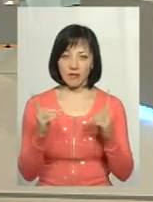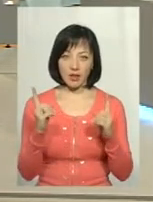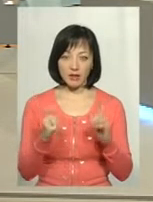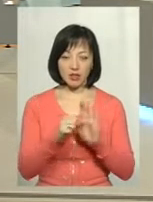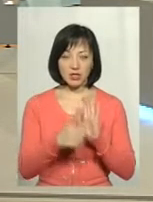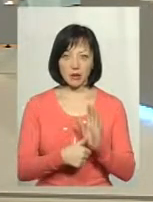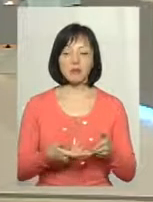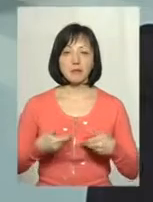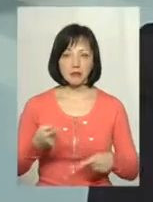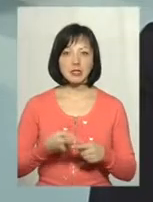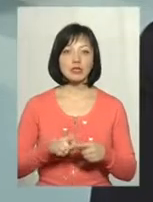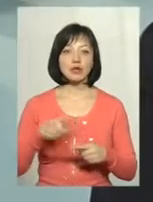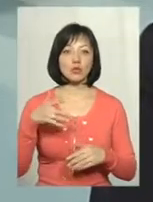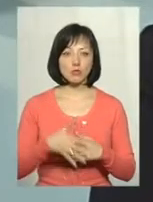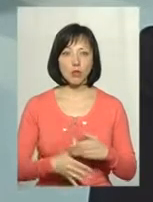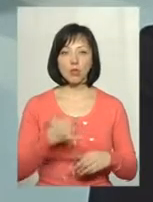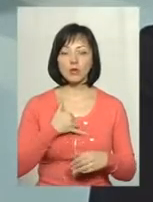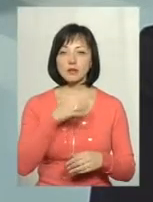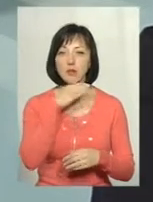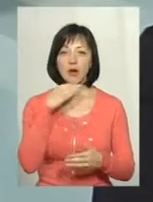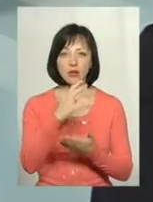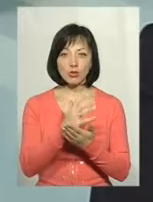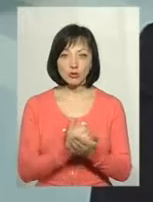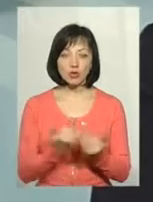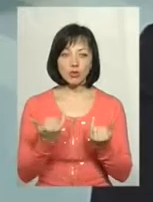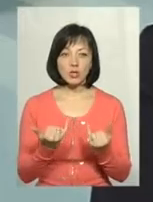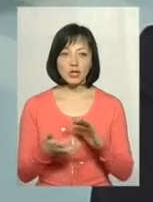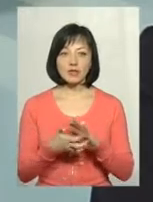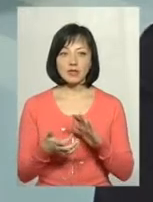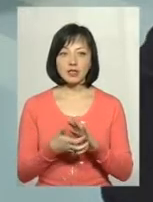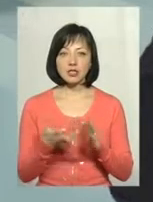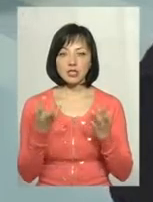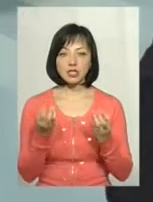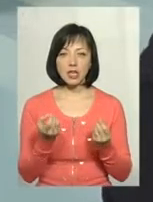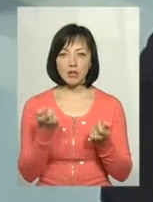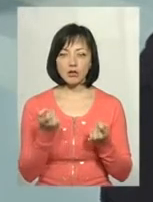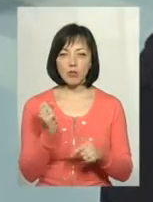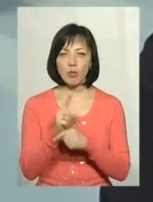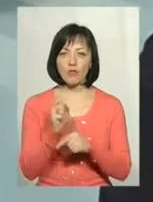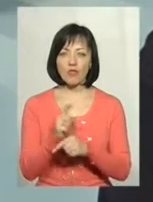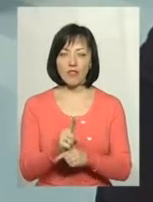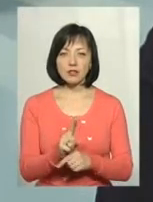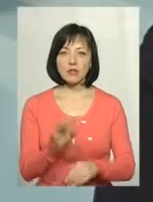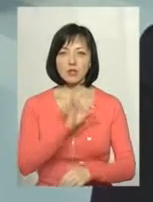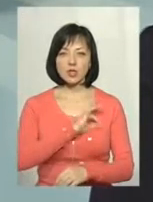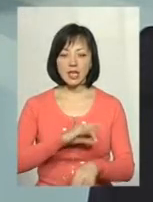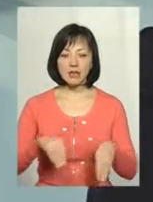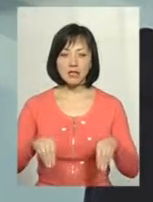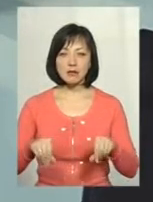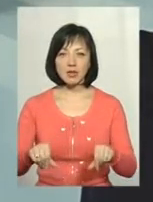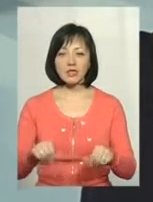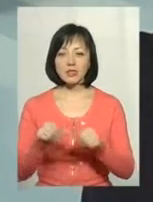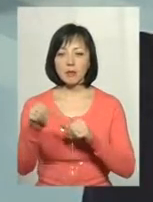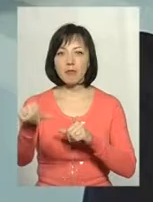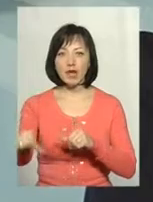році. Ми це розуміємо, але в нас багато резервів. Нам на сьогодні ще не вистачає поважень по використанню землі за